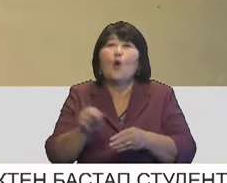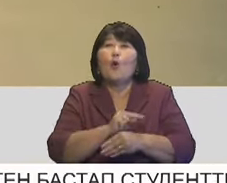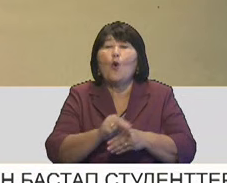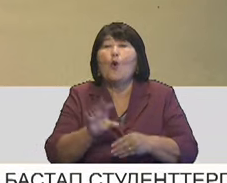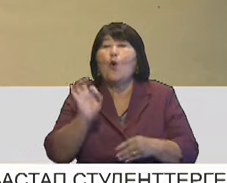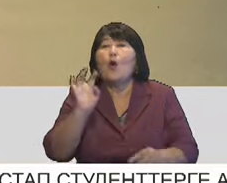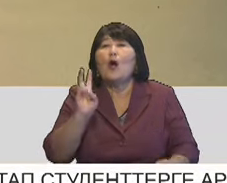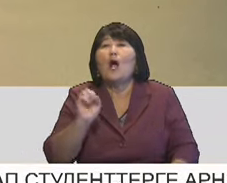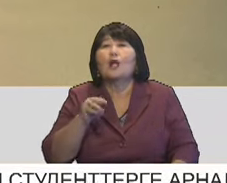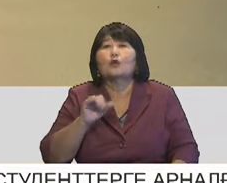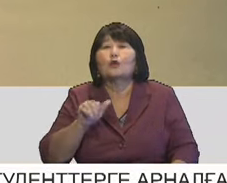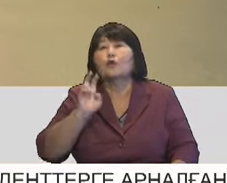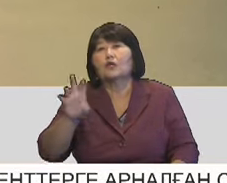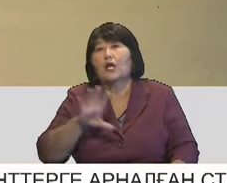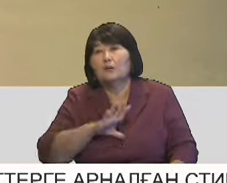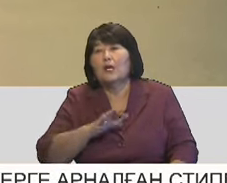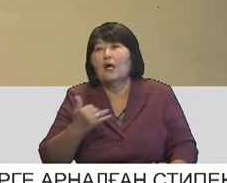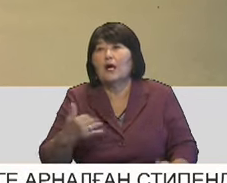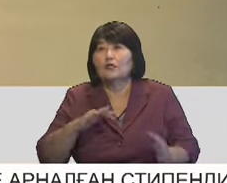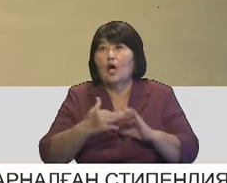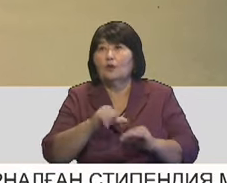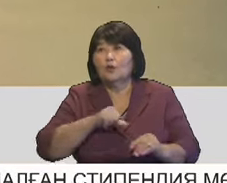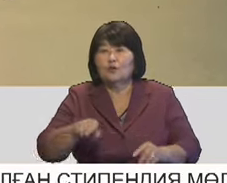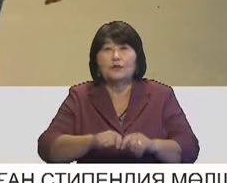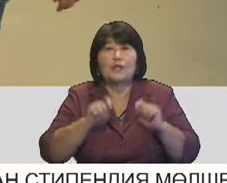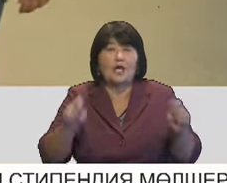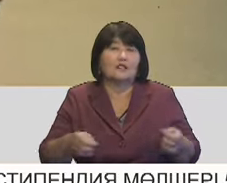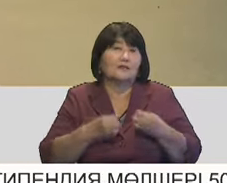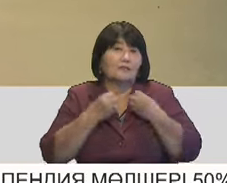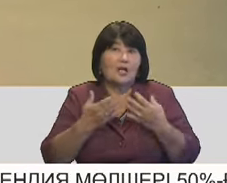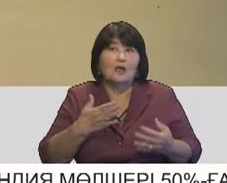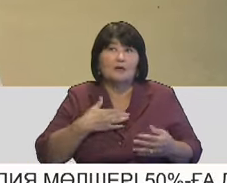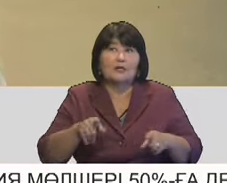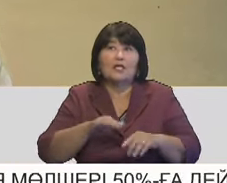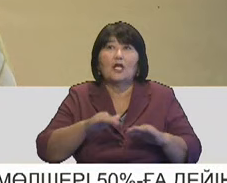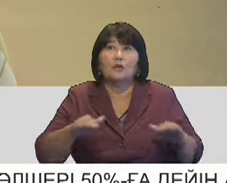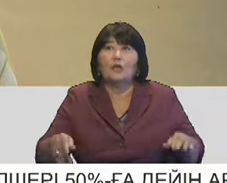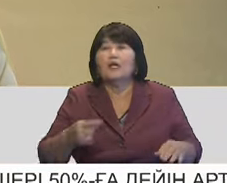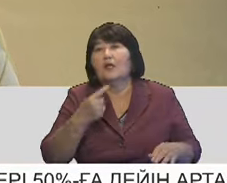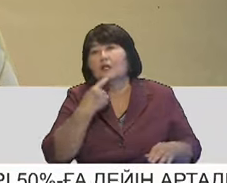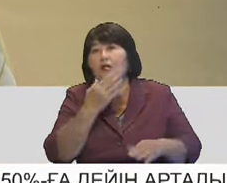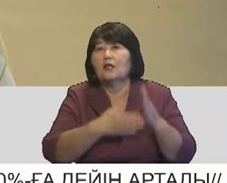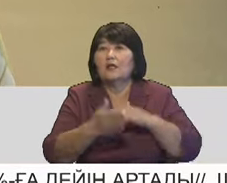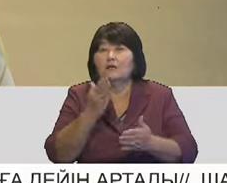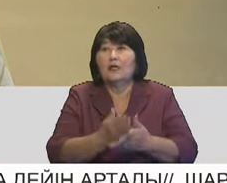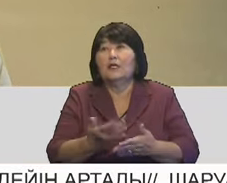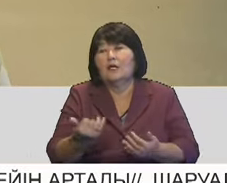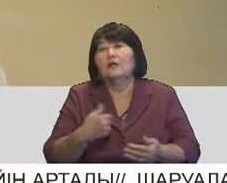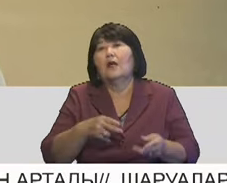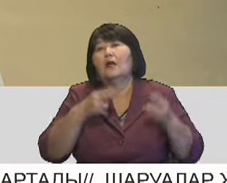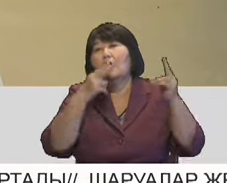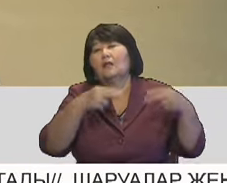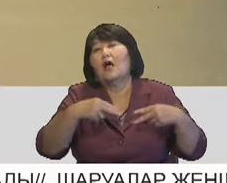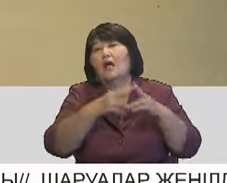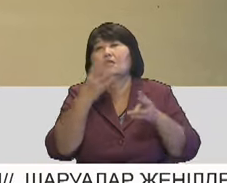алғам. Осы қазір енді ауданымызда, өзіміздің ауданымызда ашылып жақсы болды тіпті. Біз сияқты жаңа баласы барға, жете алмай, астан Алматыға бара